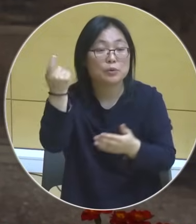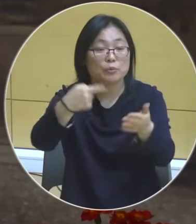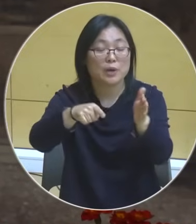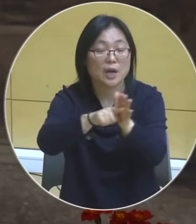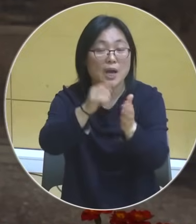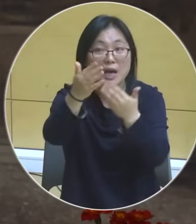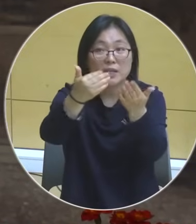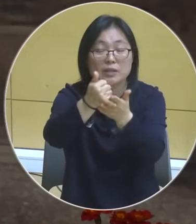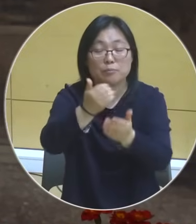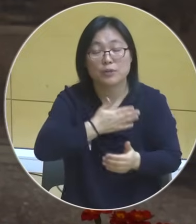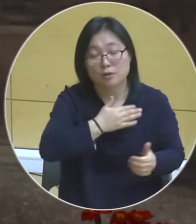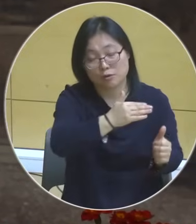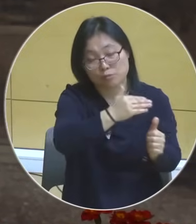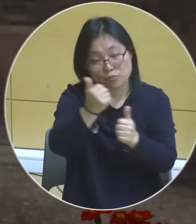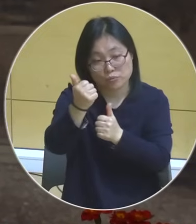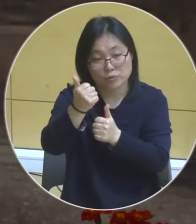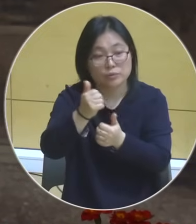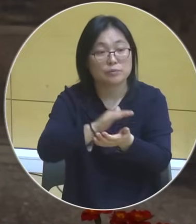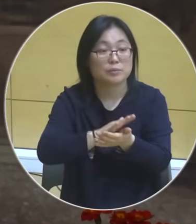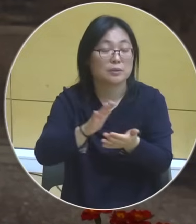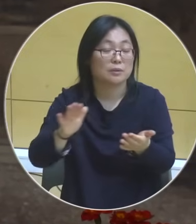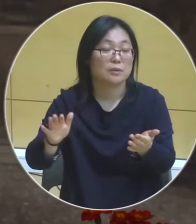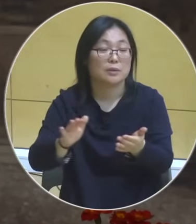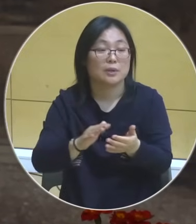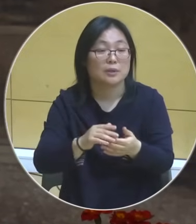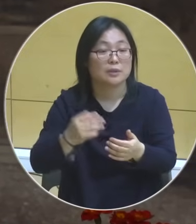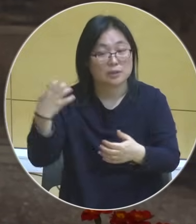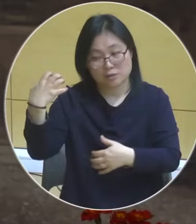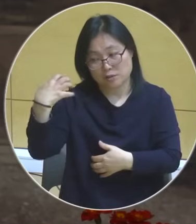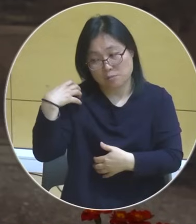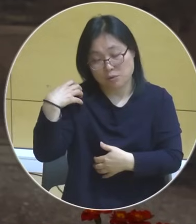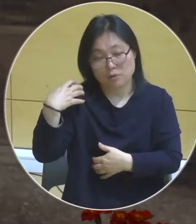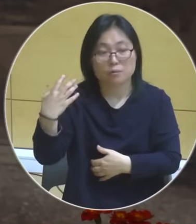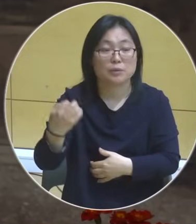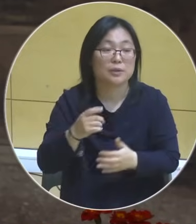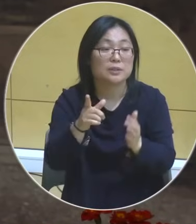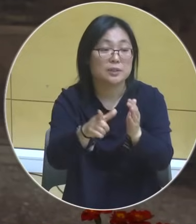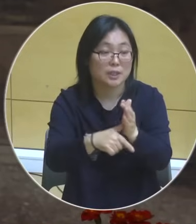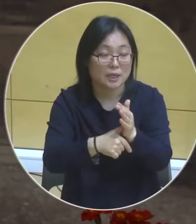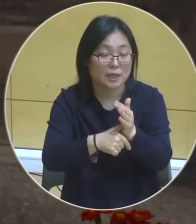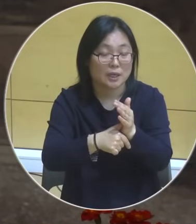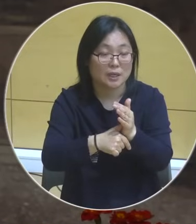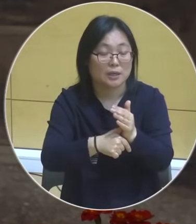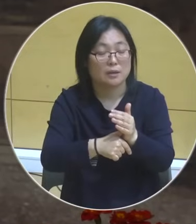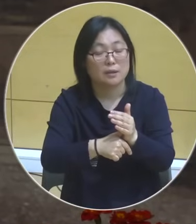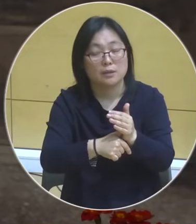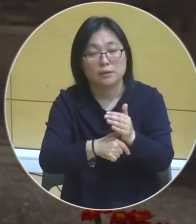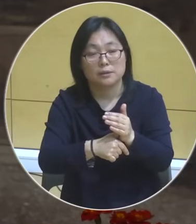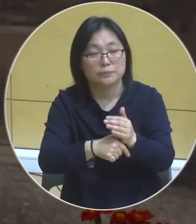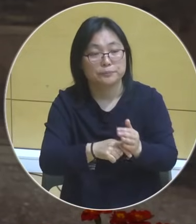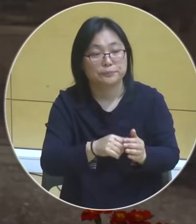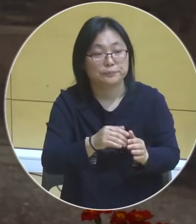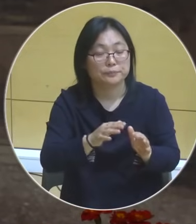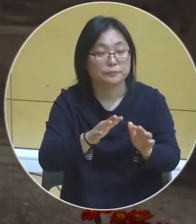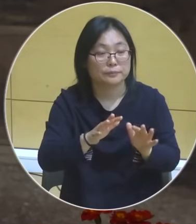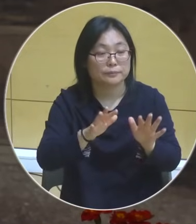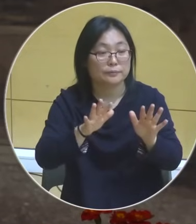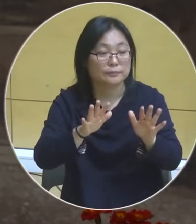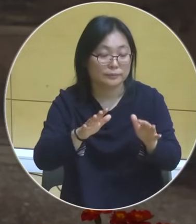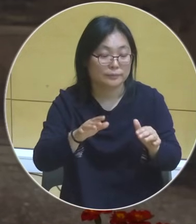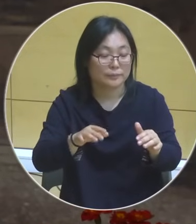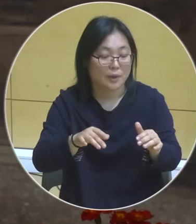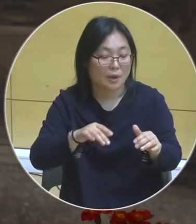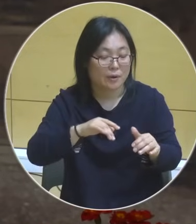하나님 나를 부르지 않으셨습니까? 그 사명감을 갖게 될 때, 그 정체성을 갖게 될 때 현실을 이기는